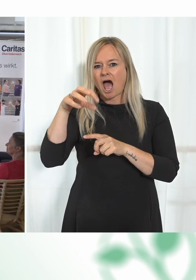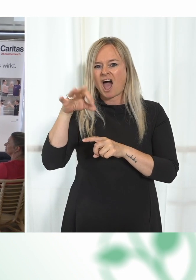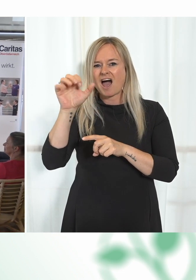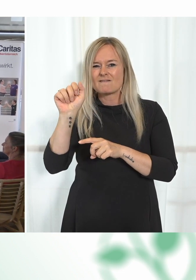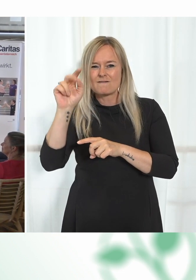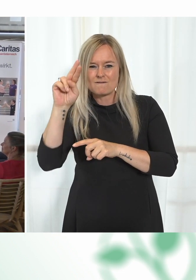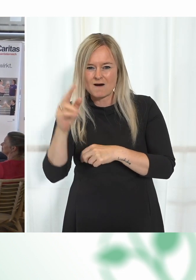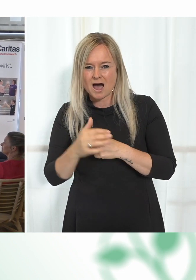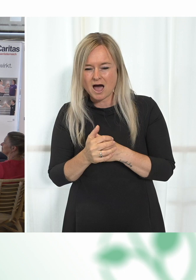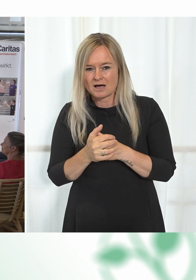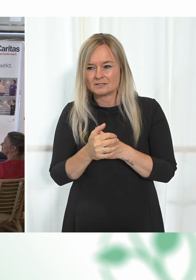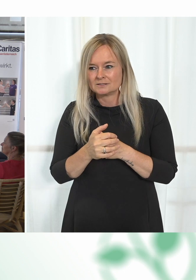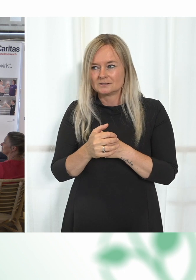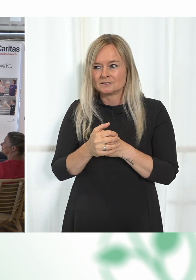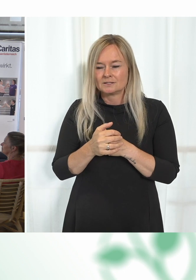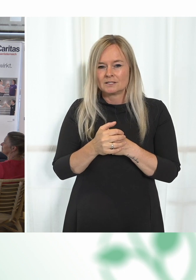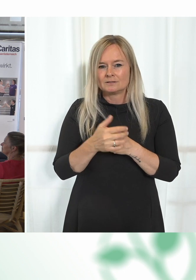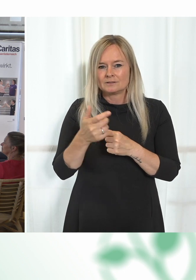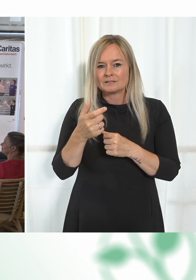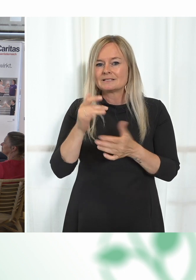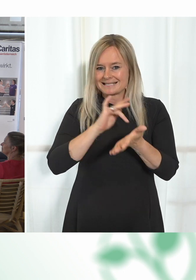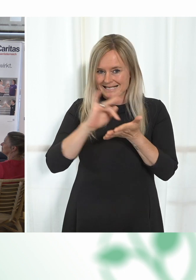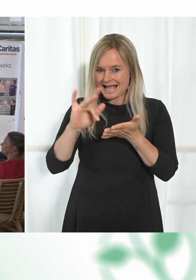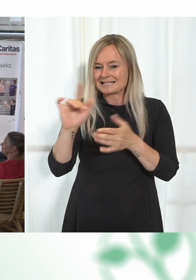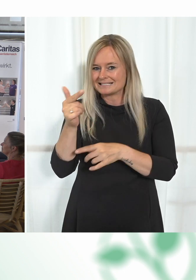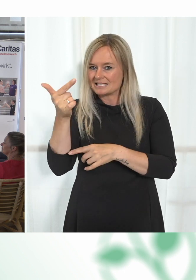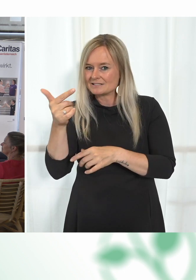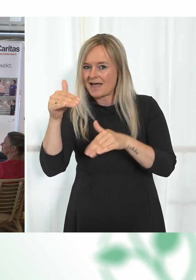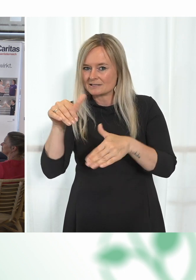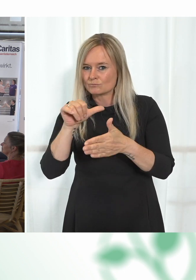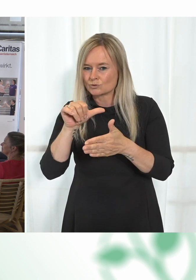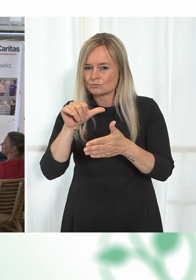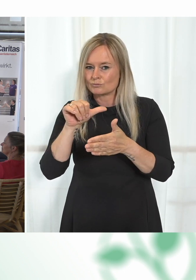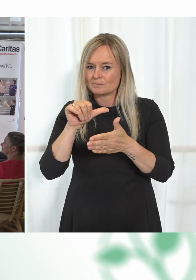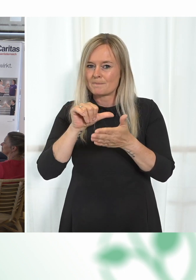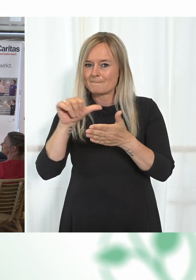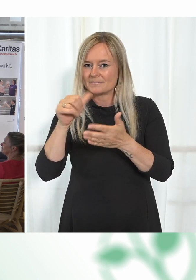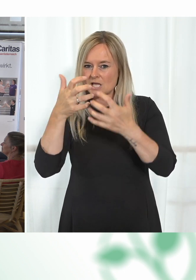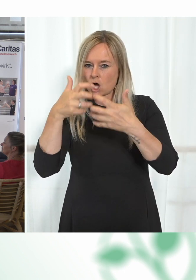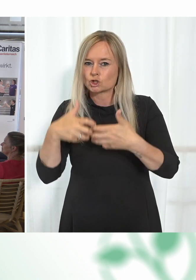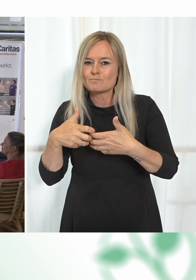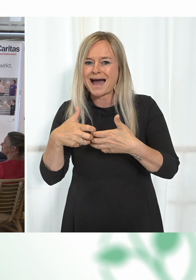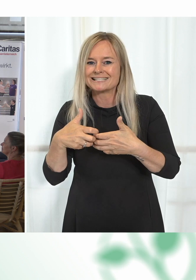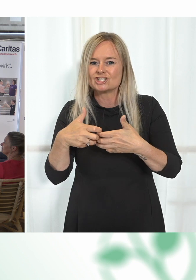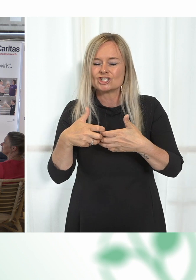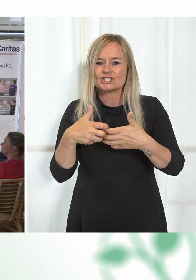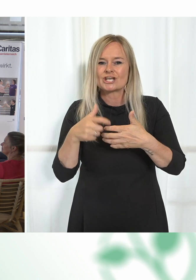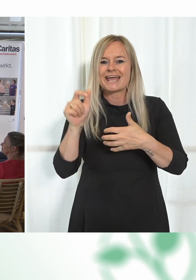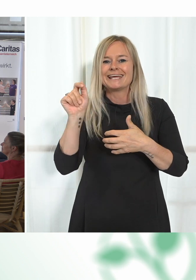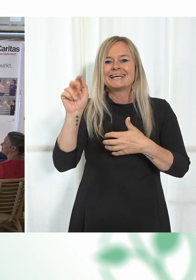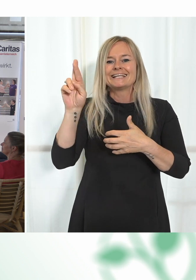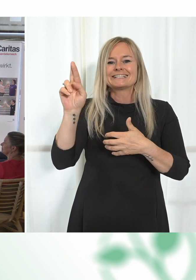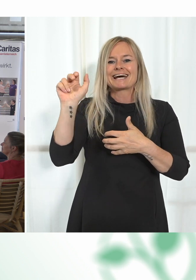genau, da muss man, am Anfang ist es mal gratis, aber da muss man bezahlen. Und das zweite App ist eine automatische Transkription, das ist eigentlich